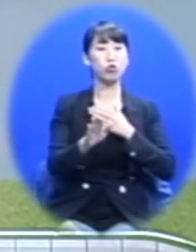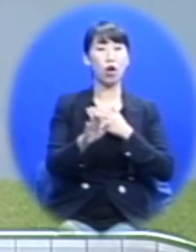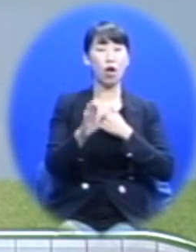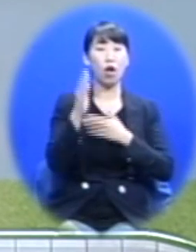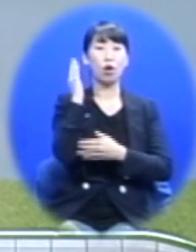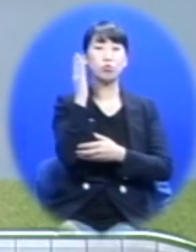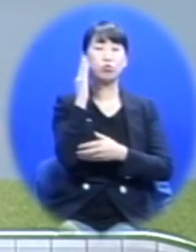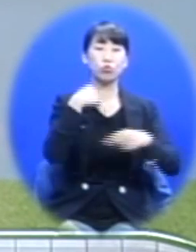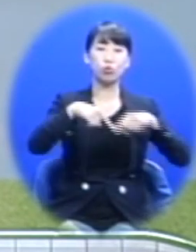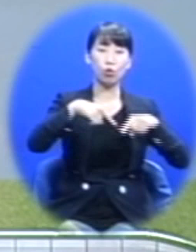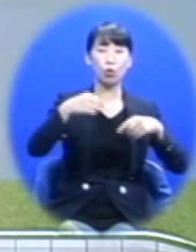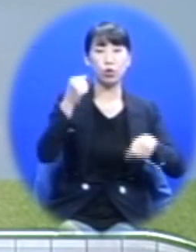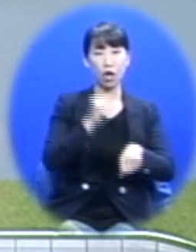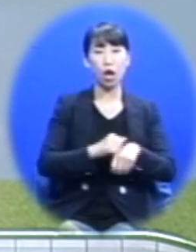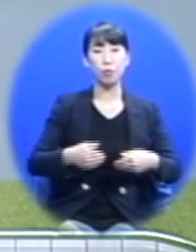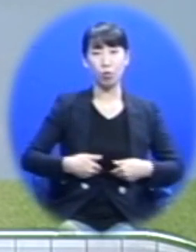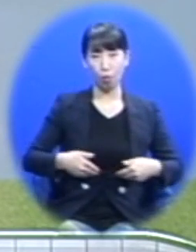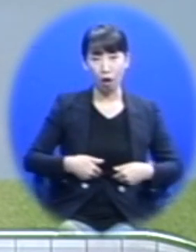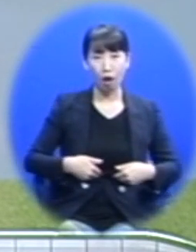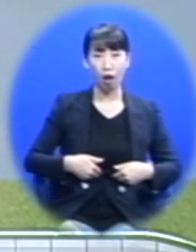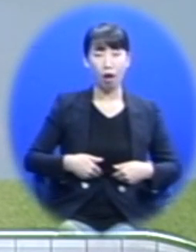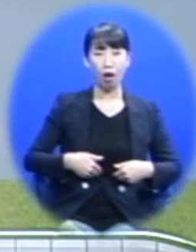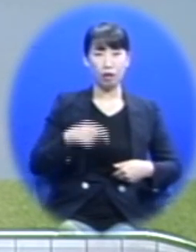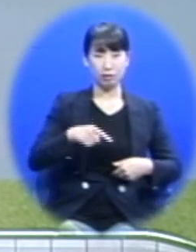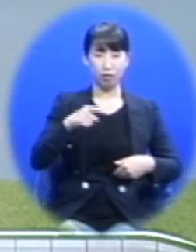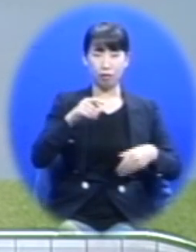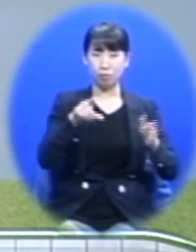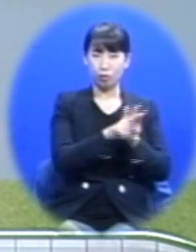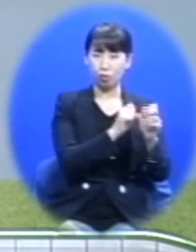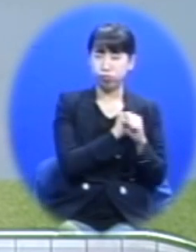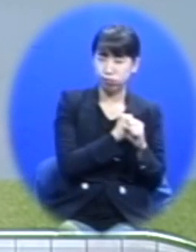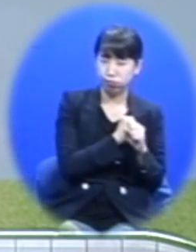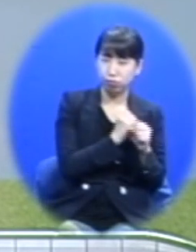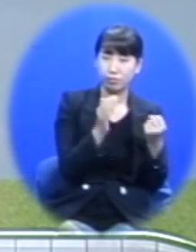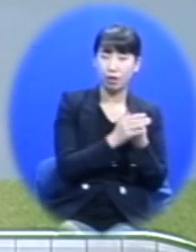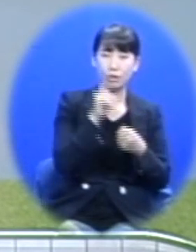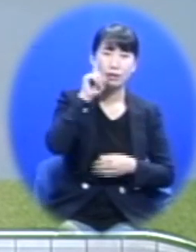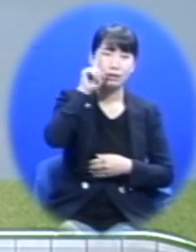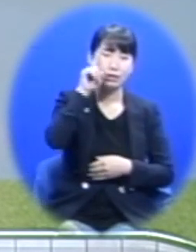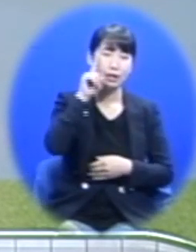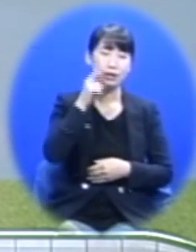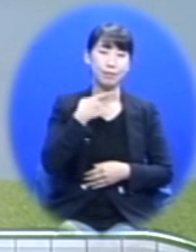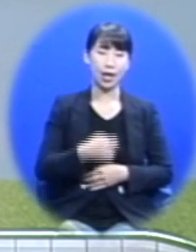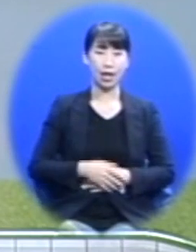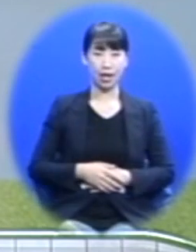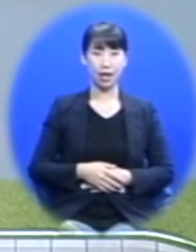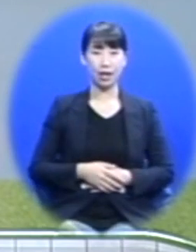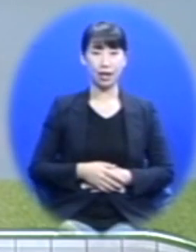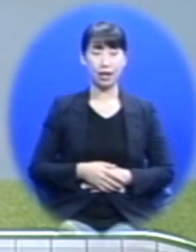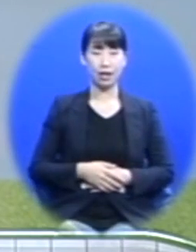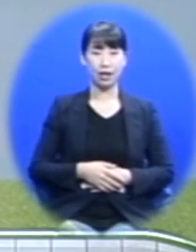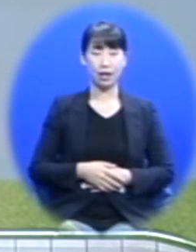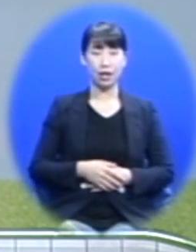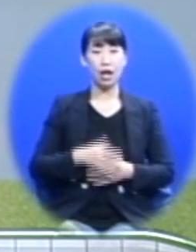잘해야 되잖아요. 그러니까 스트레스가 돼. 그러니까 모든 것이 무거운 거예요.